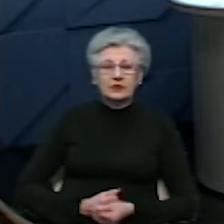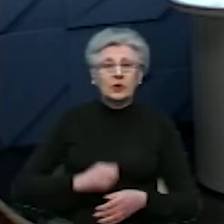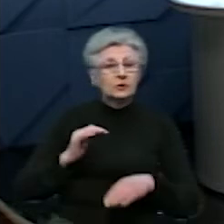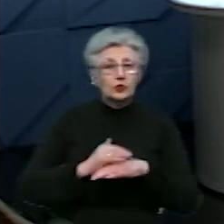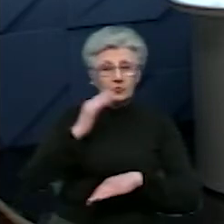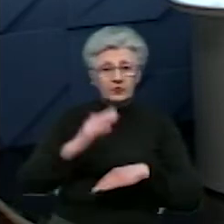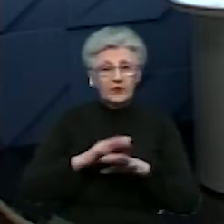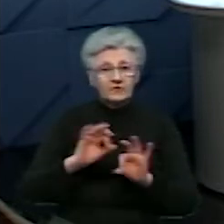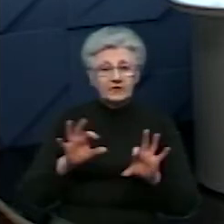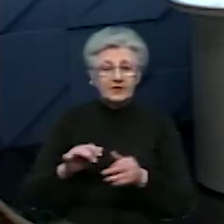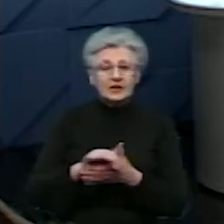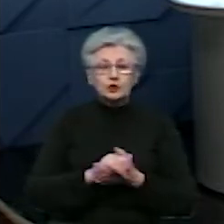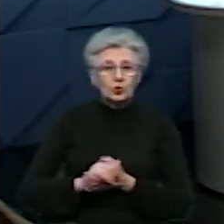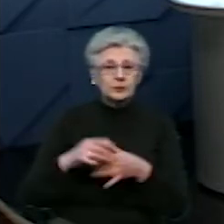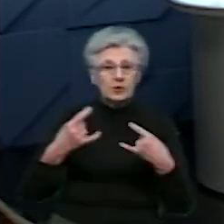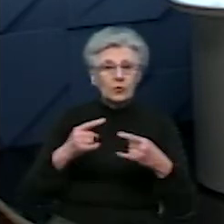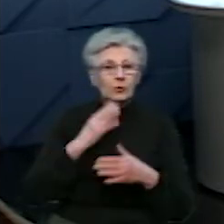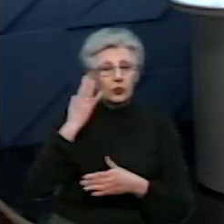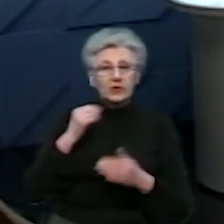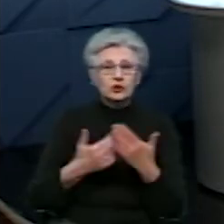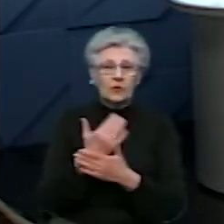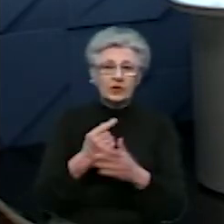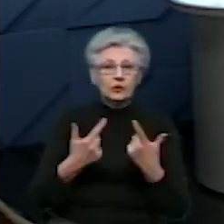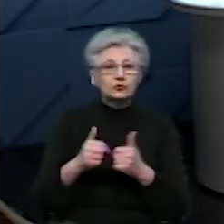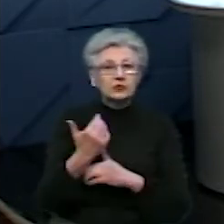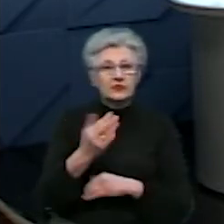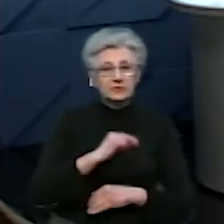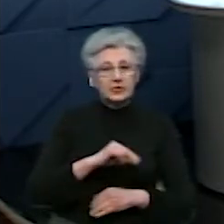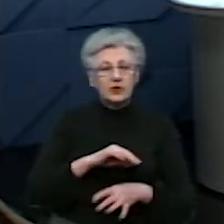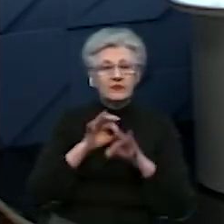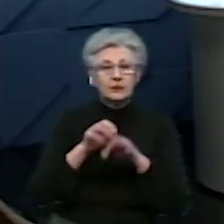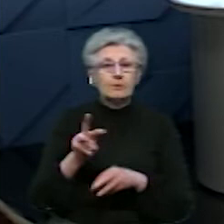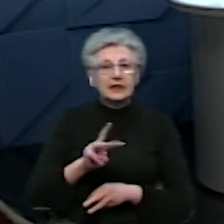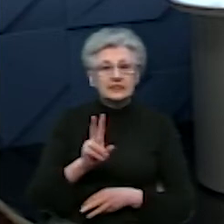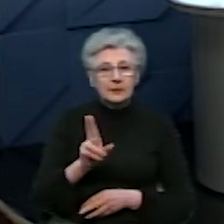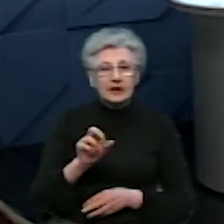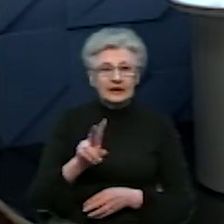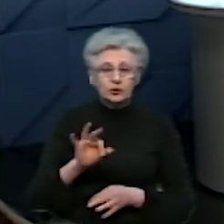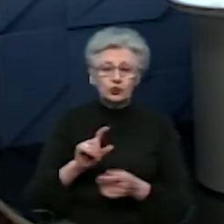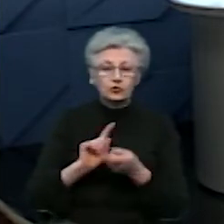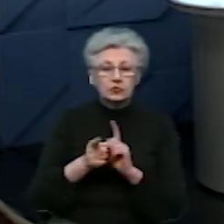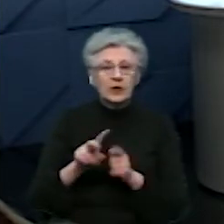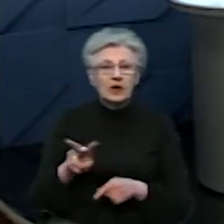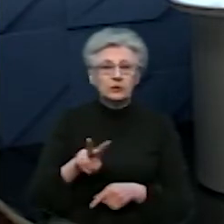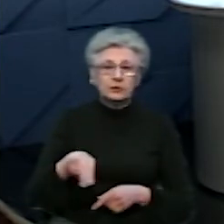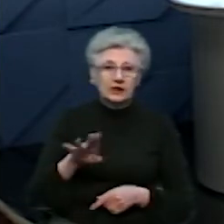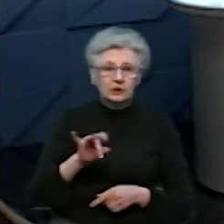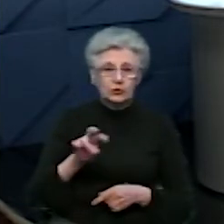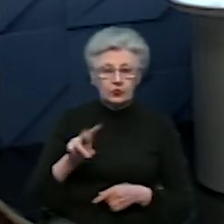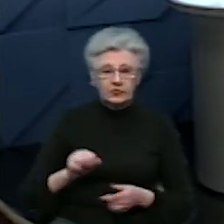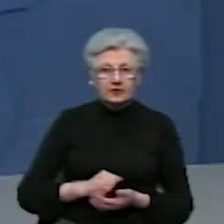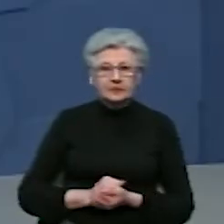Доброго вечора. В ефірі Суспільного мовлення Буковини новини. У студії для вас працюють ведучі Максим Калінчук та сурдоперекладачка Людмила